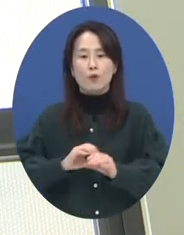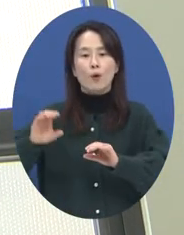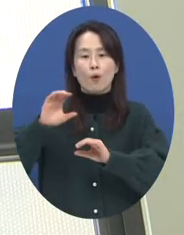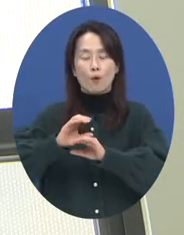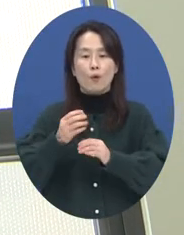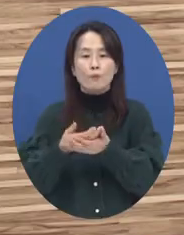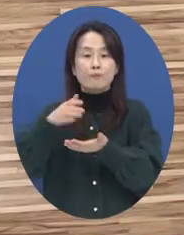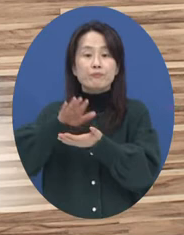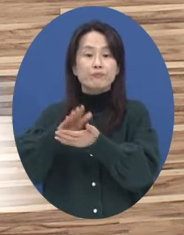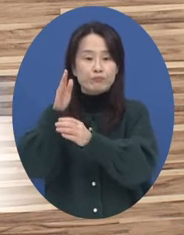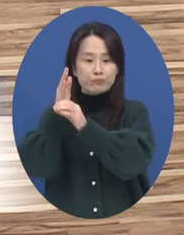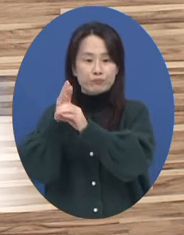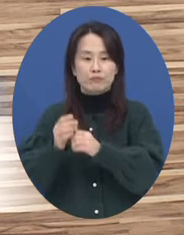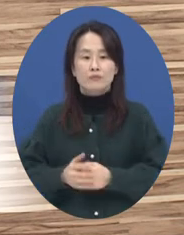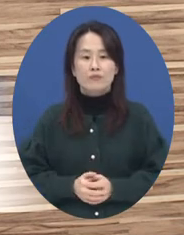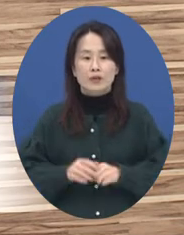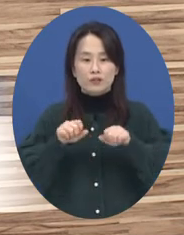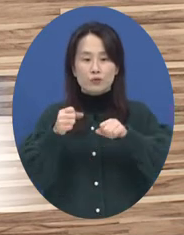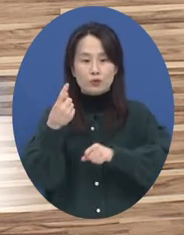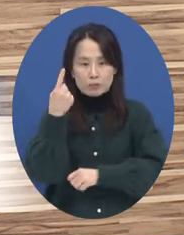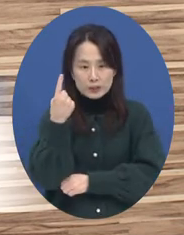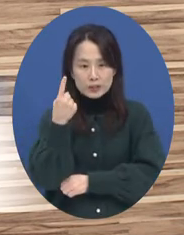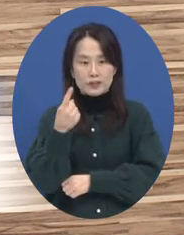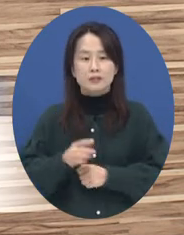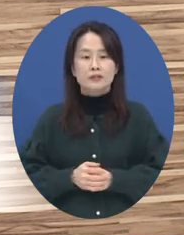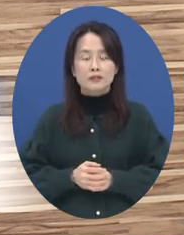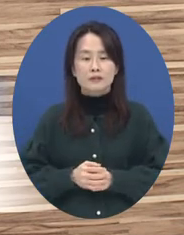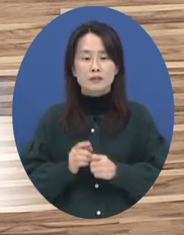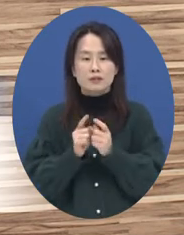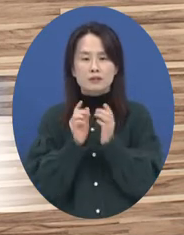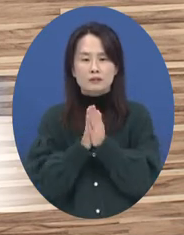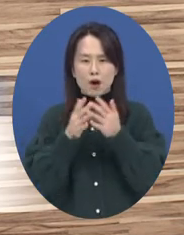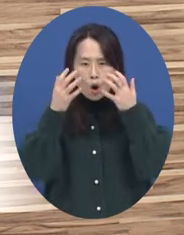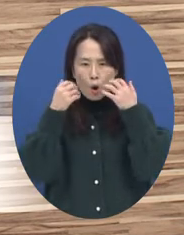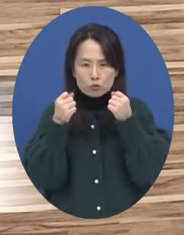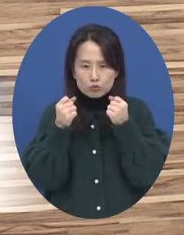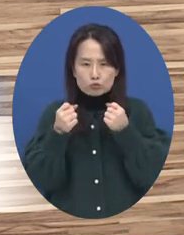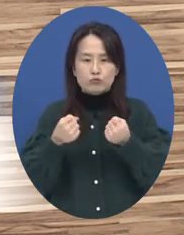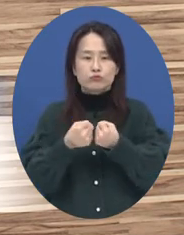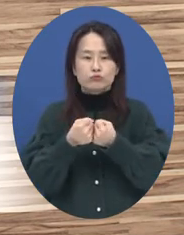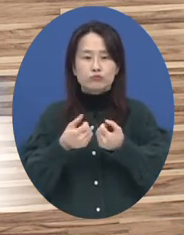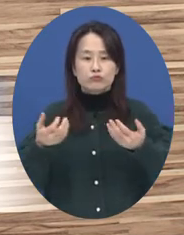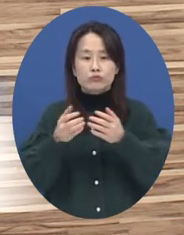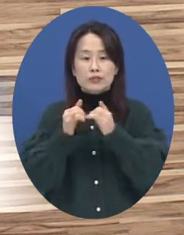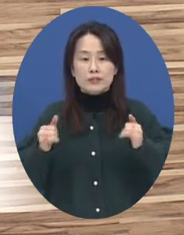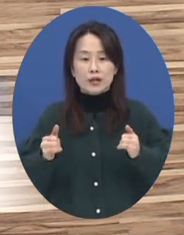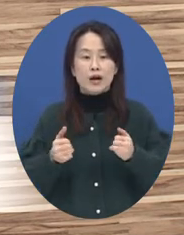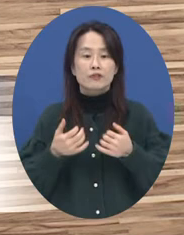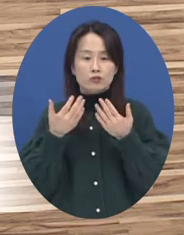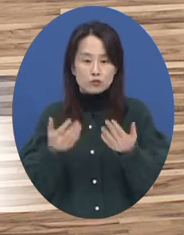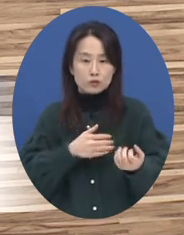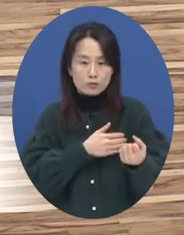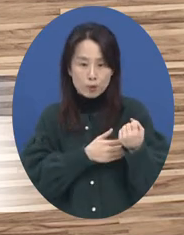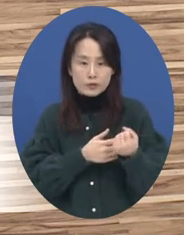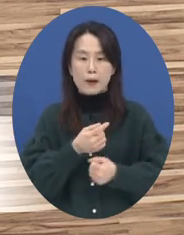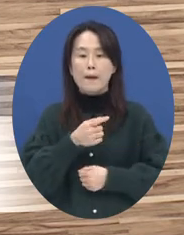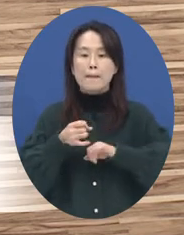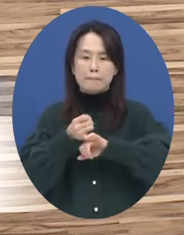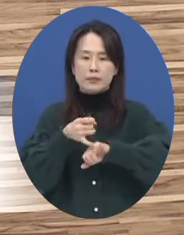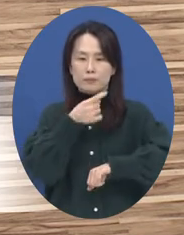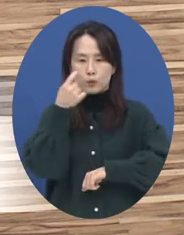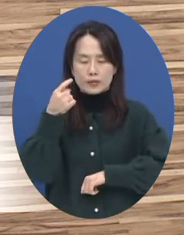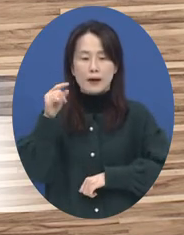있습니다 평소 경배 등 현장에서 더 이나희 와 싸워가며 일하는 노동자들의 쉽게 건은 반드시 보장되어야